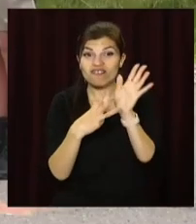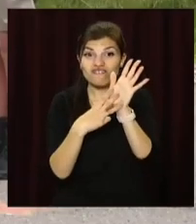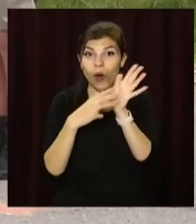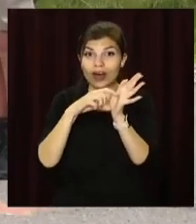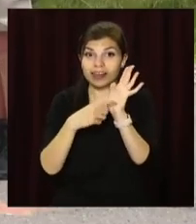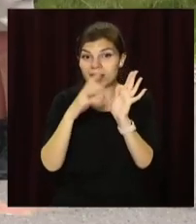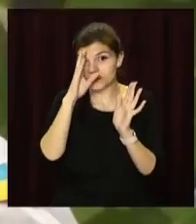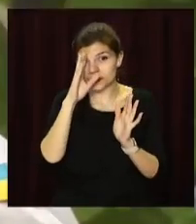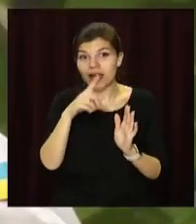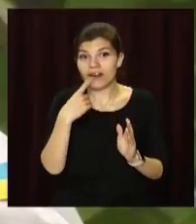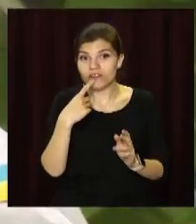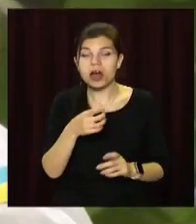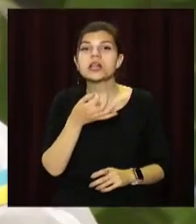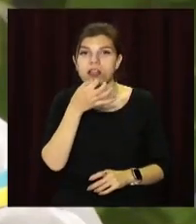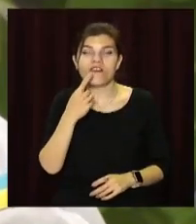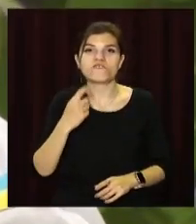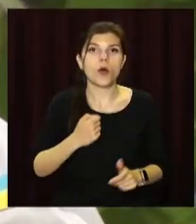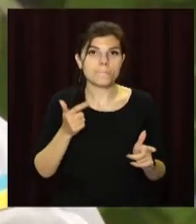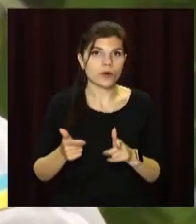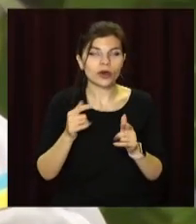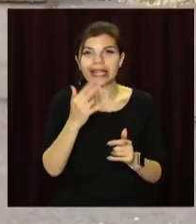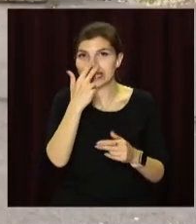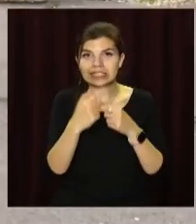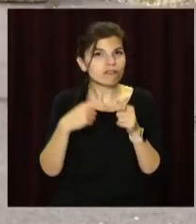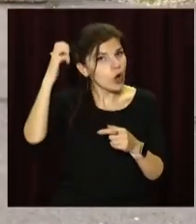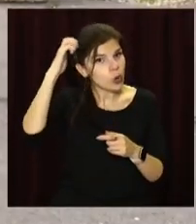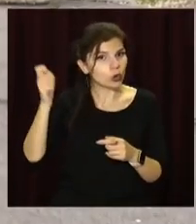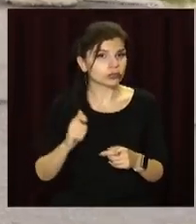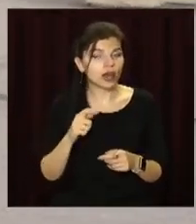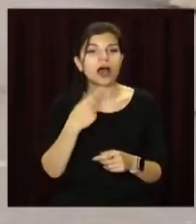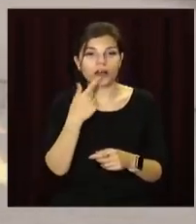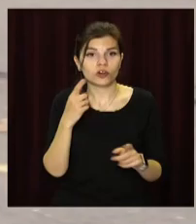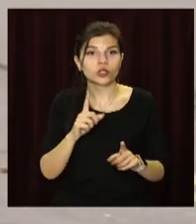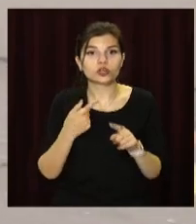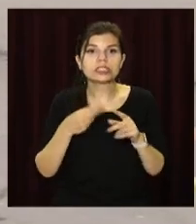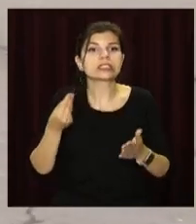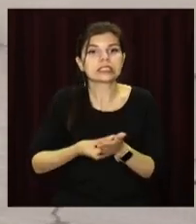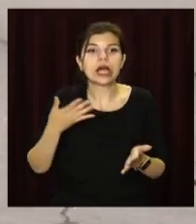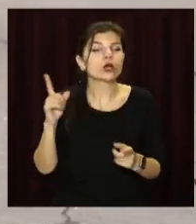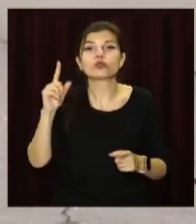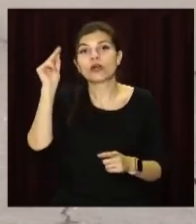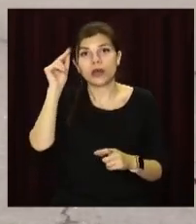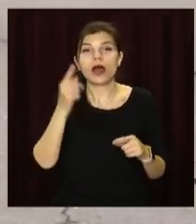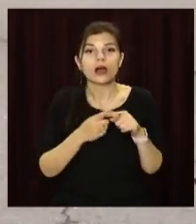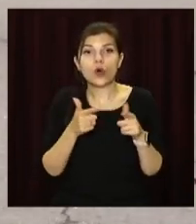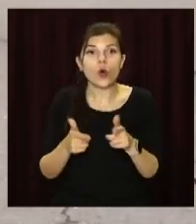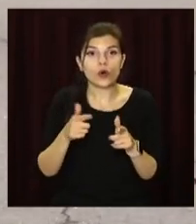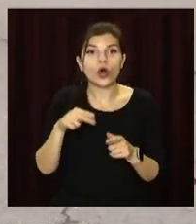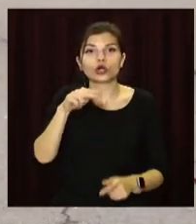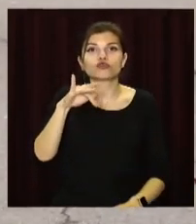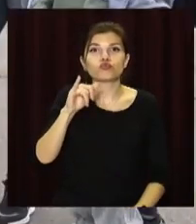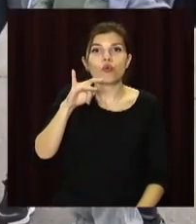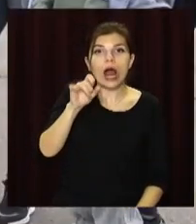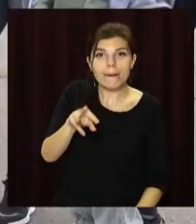класі. Каже, йому подобається військова підготовка і традиції козацтва. Зізнається, найцінніше, чому навчився, готуючись до гри «Джура»,